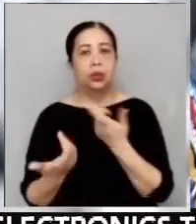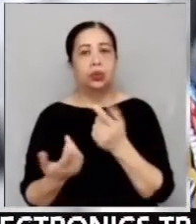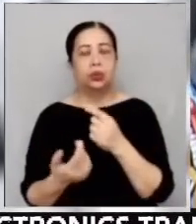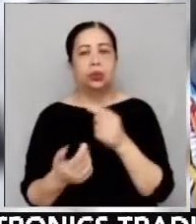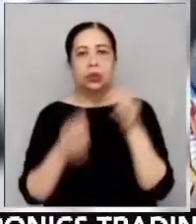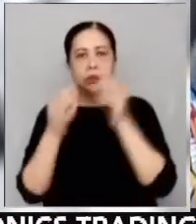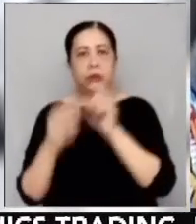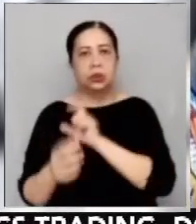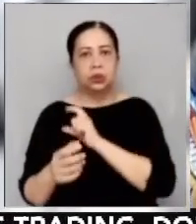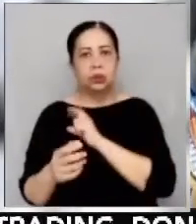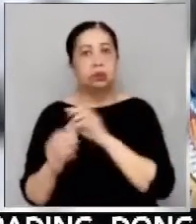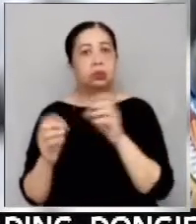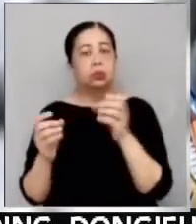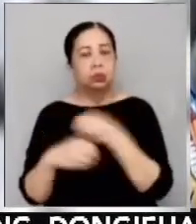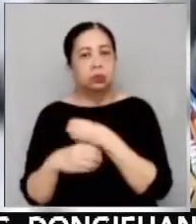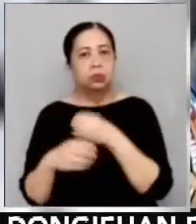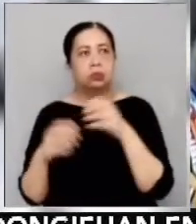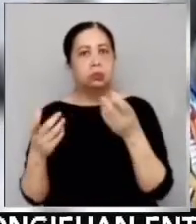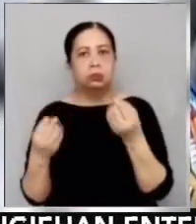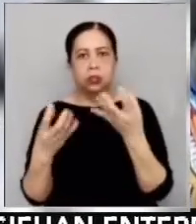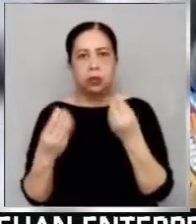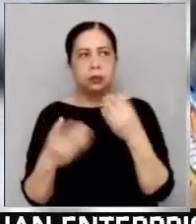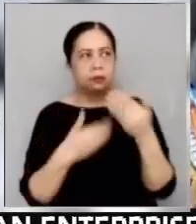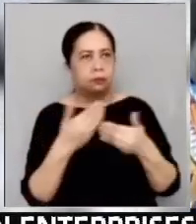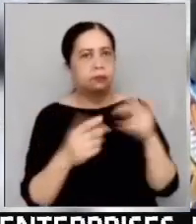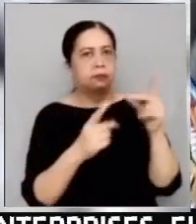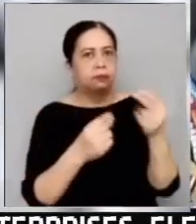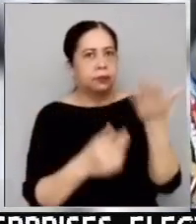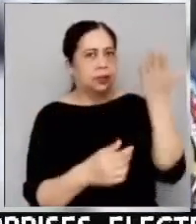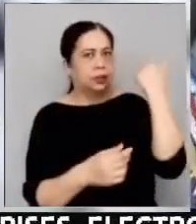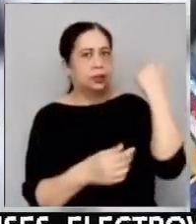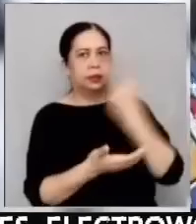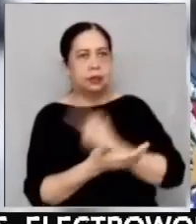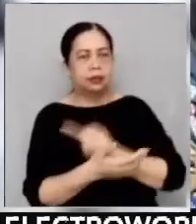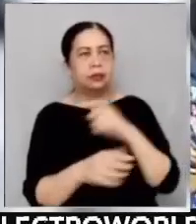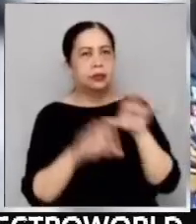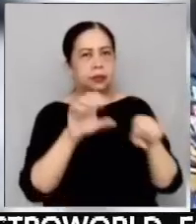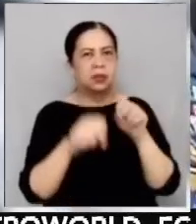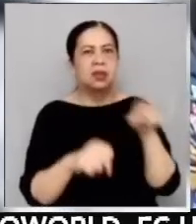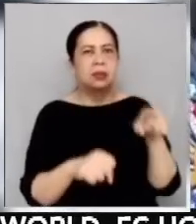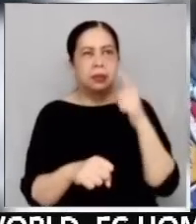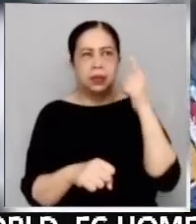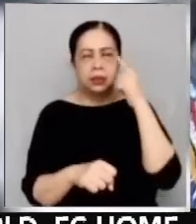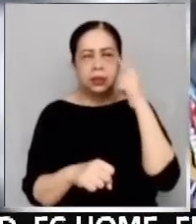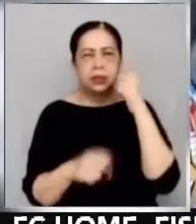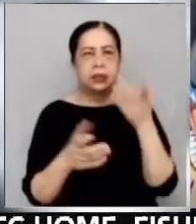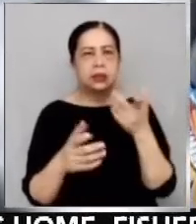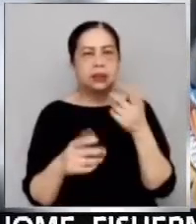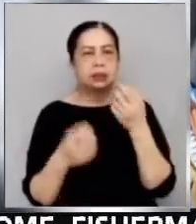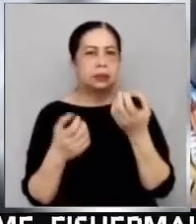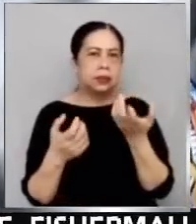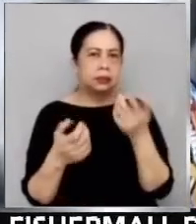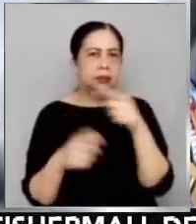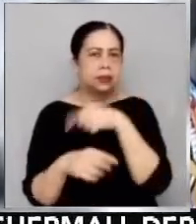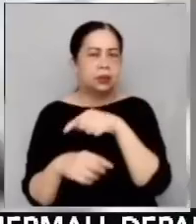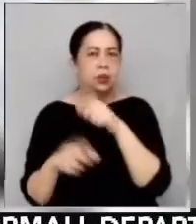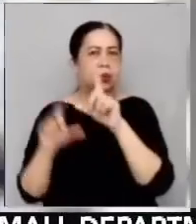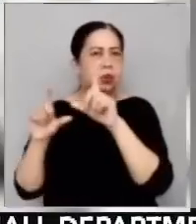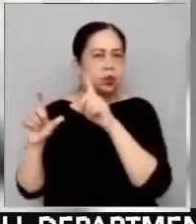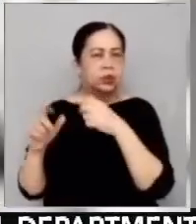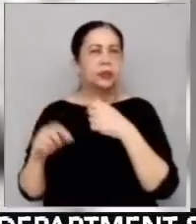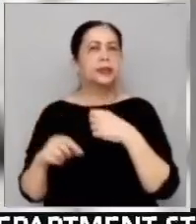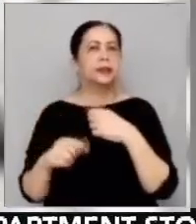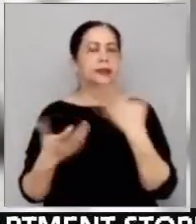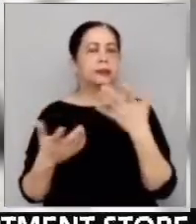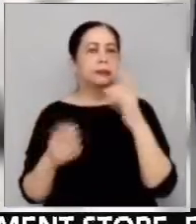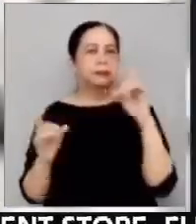silang mga operations itong mga nakarang araw. Siguro po ang tinitingnan natin yung aggressive law enforcement operations ng DDEU.